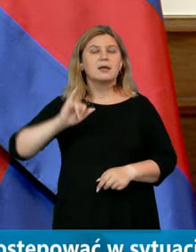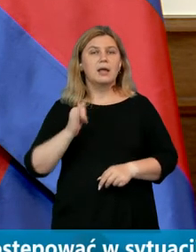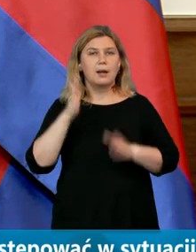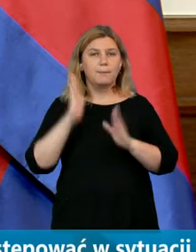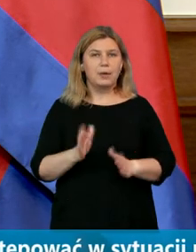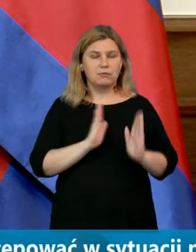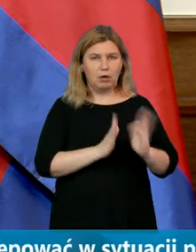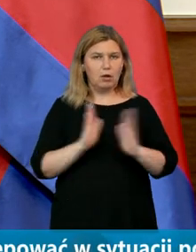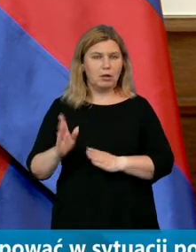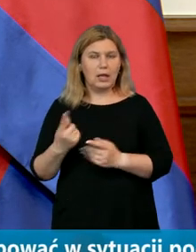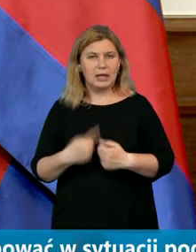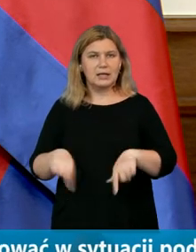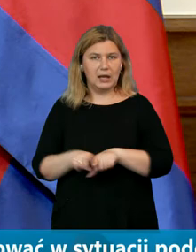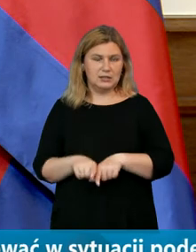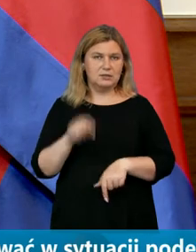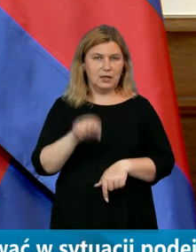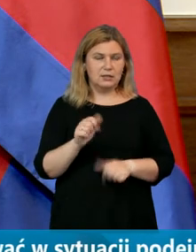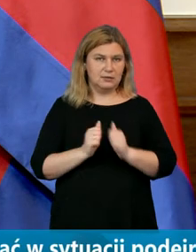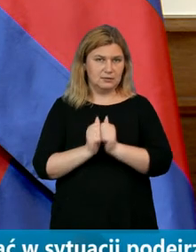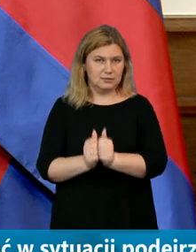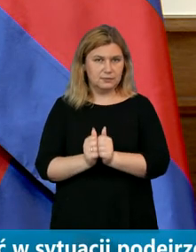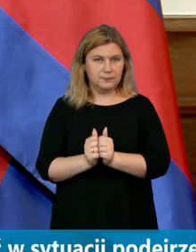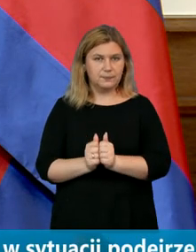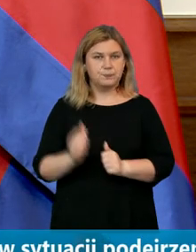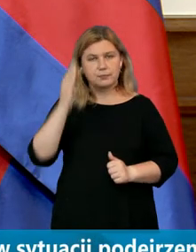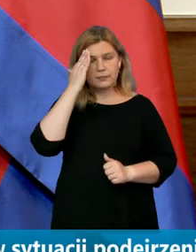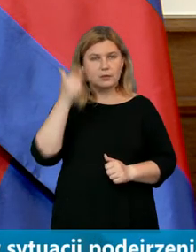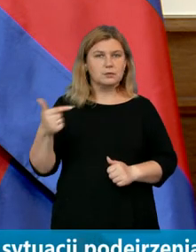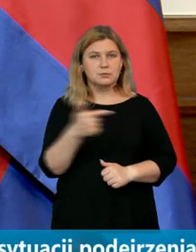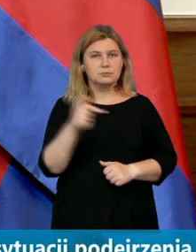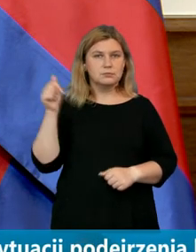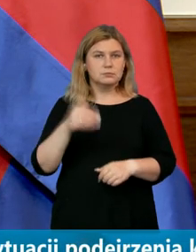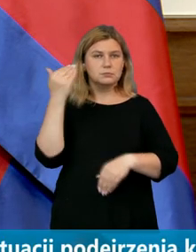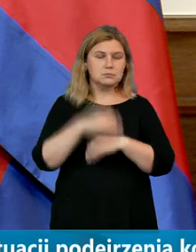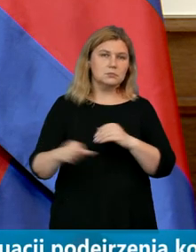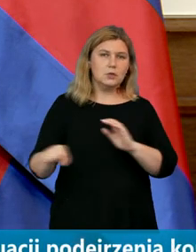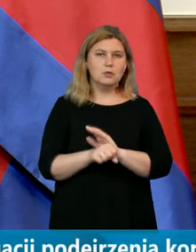jaka będzie kolejność realizacji tego zadania. Wiemy, że oba muszą się skończyć do końca